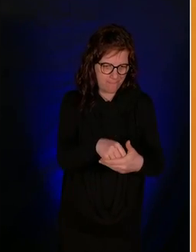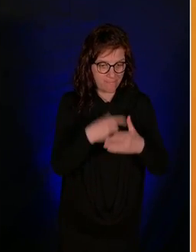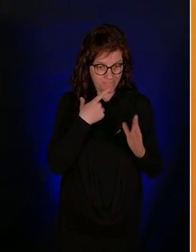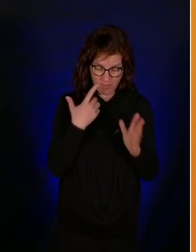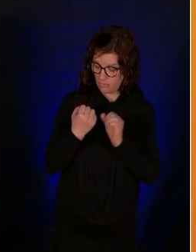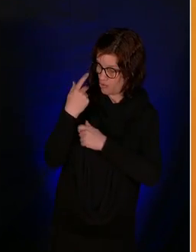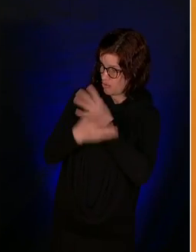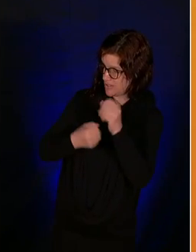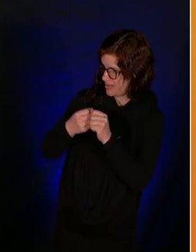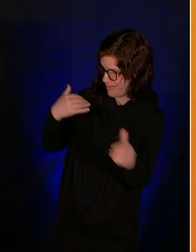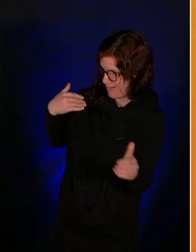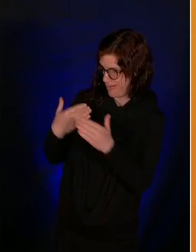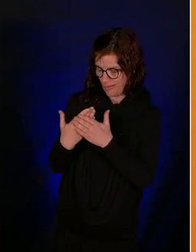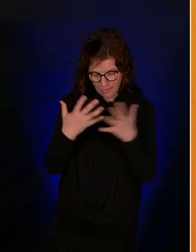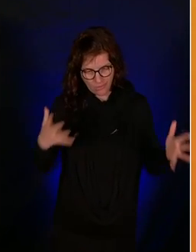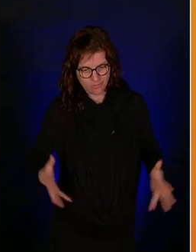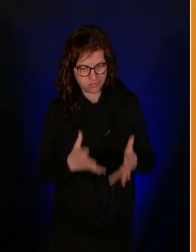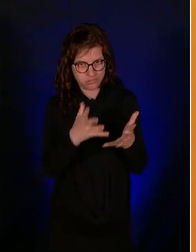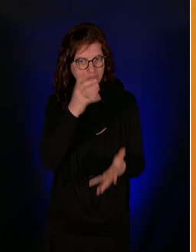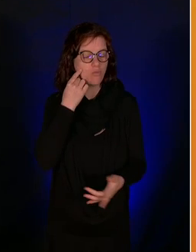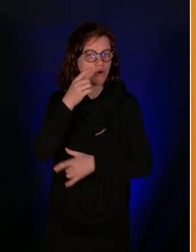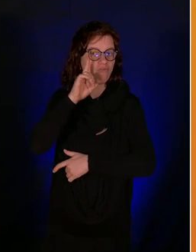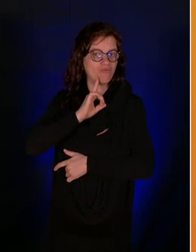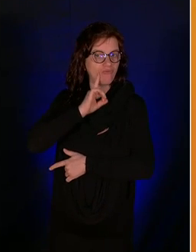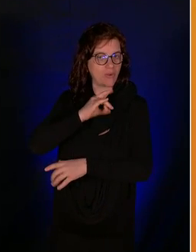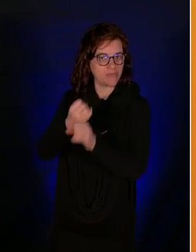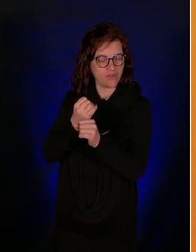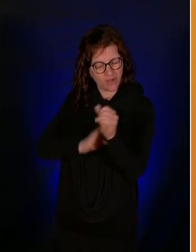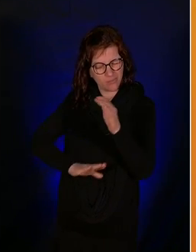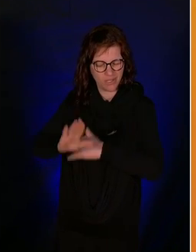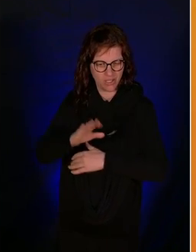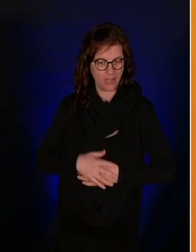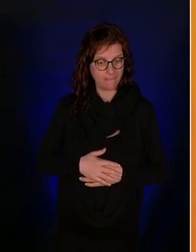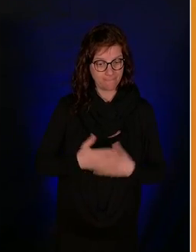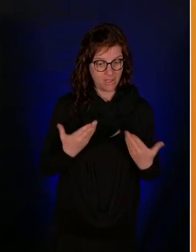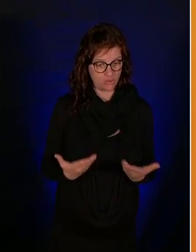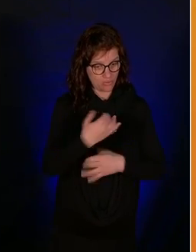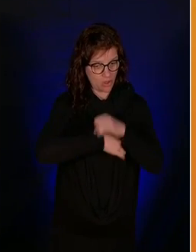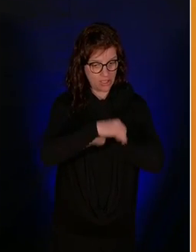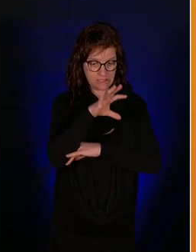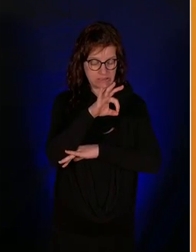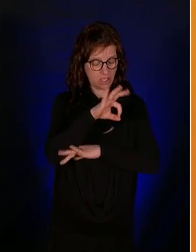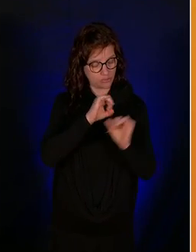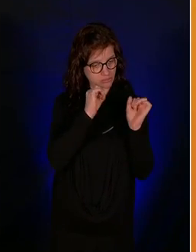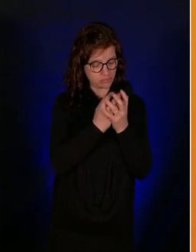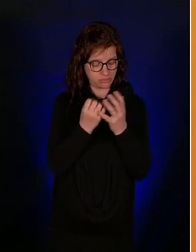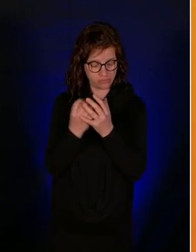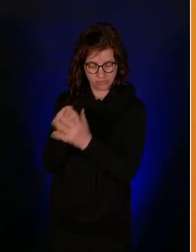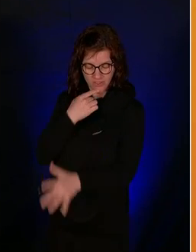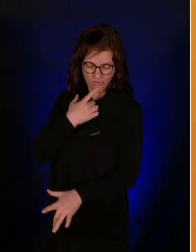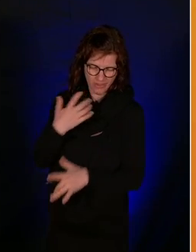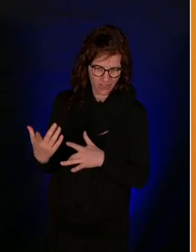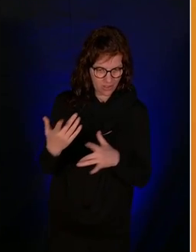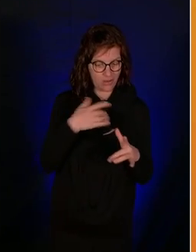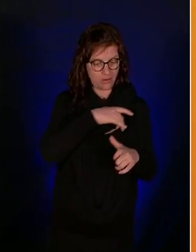années à destination de ces travailleuses. Aujourd'hui, on en organise plus d'une cinquantaine, qui côtoient dans notre syndicat